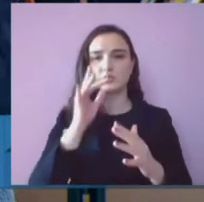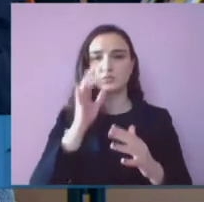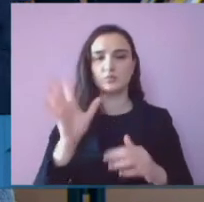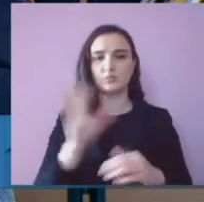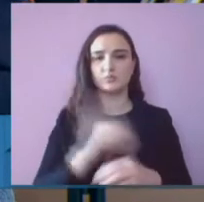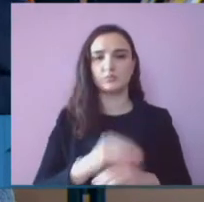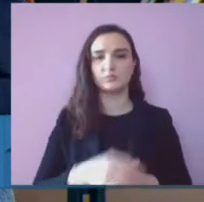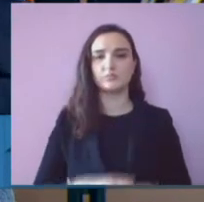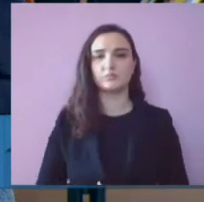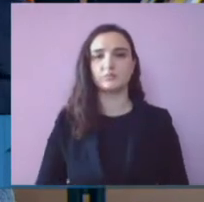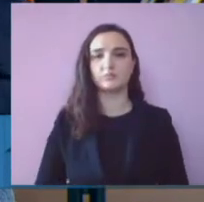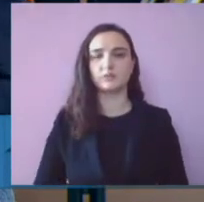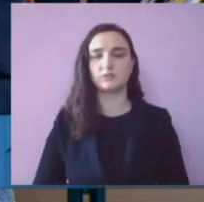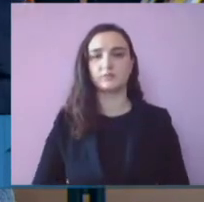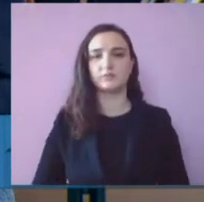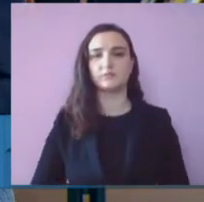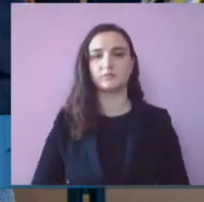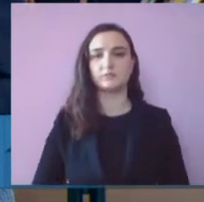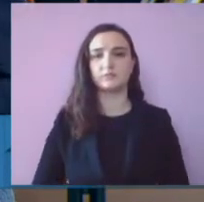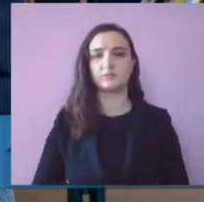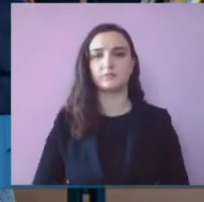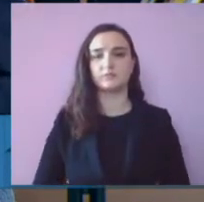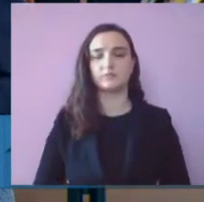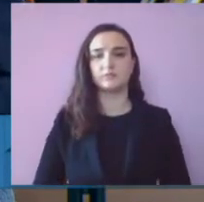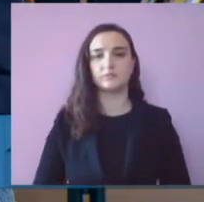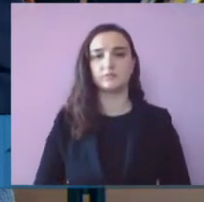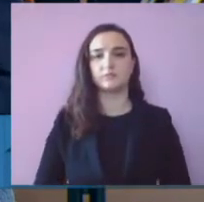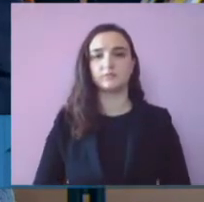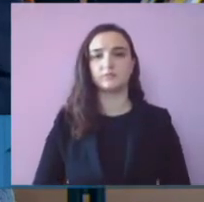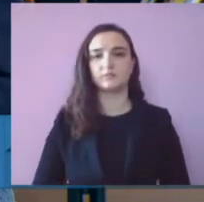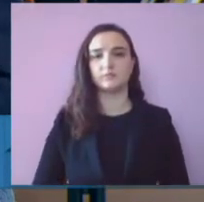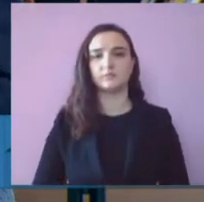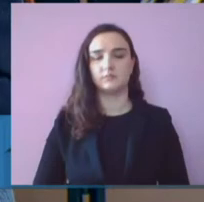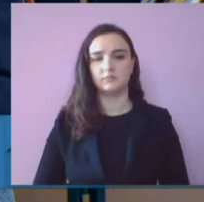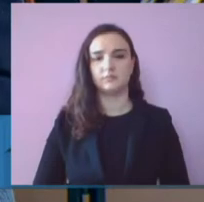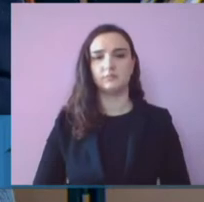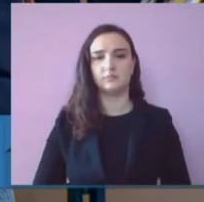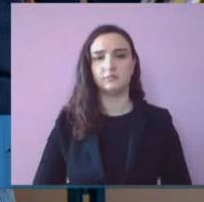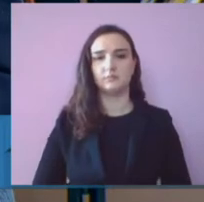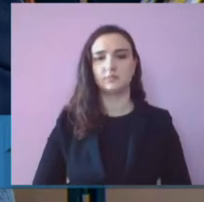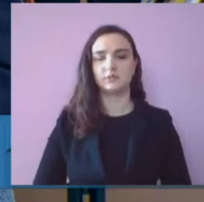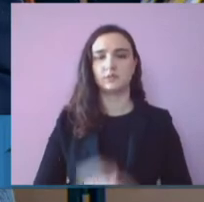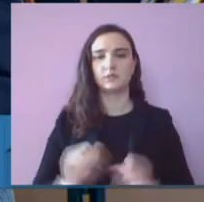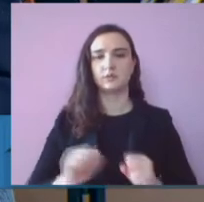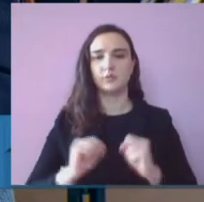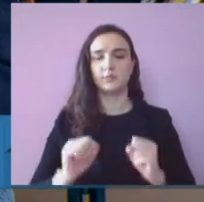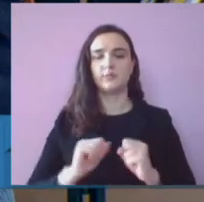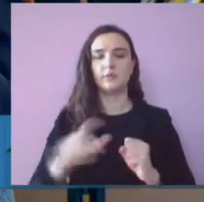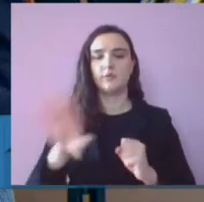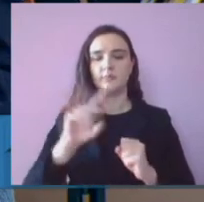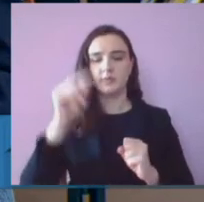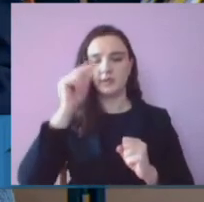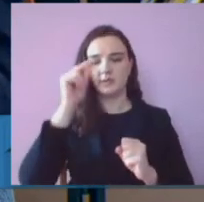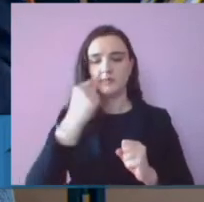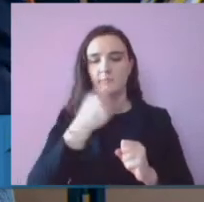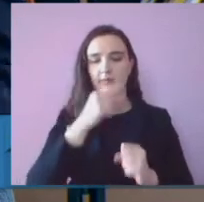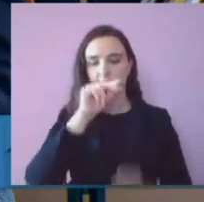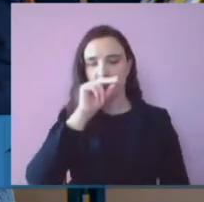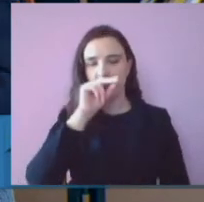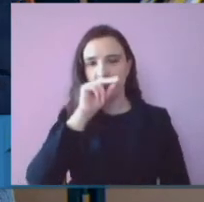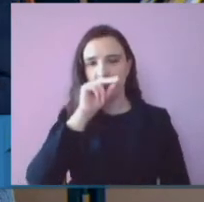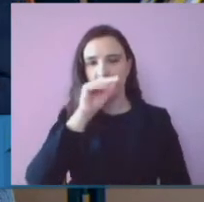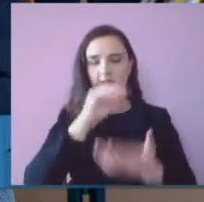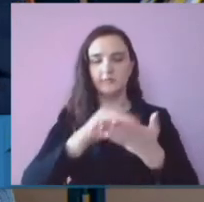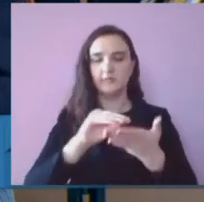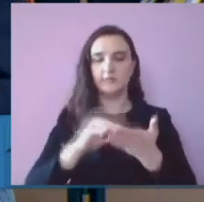ორივე დაჯგუფებაში, როდესაც უმაღლეს პრიმატებს ცდილობდნენ, რომ დაესწავლათ მეტყველება, წერა-კითხვა და